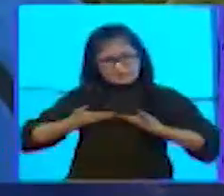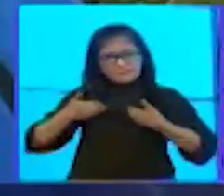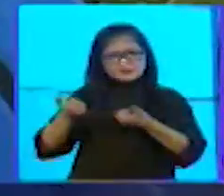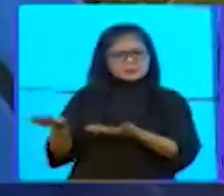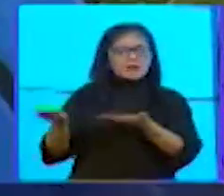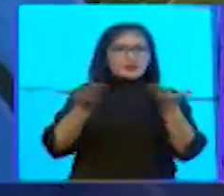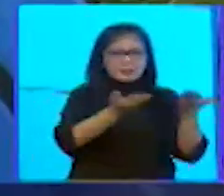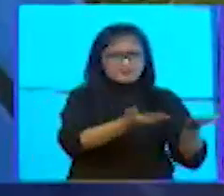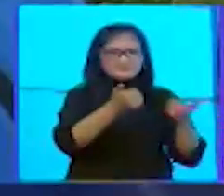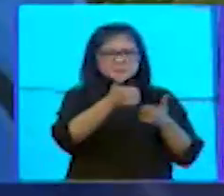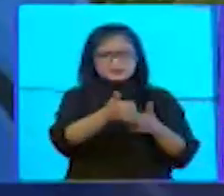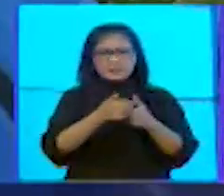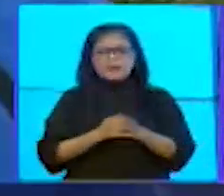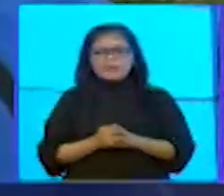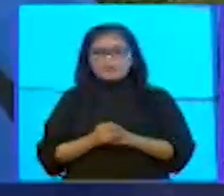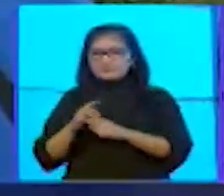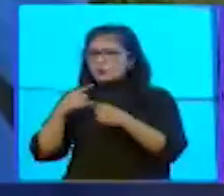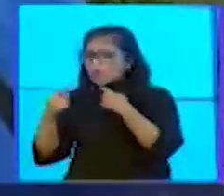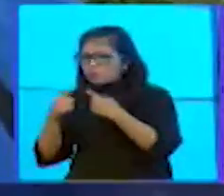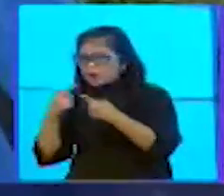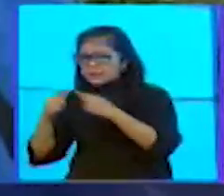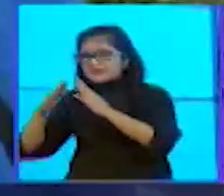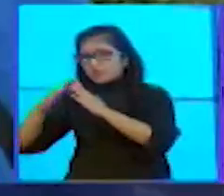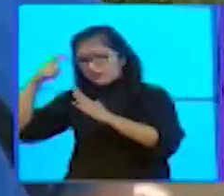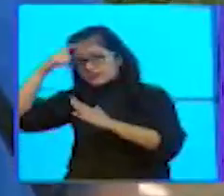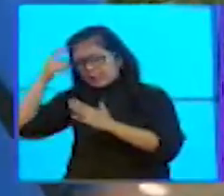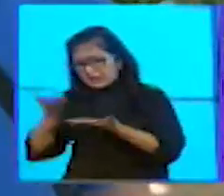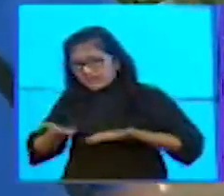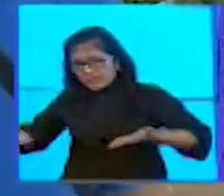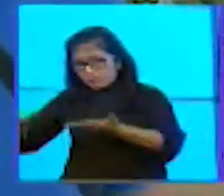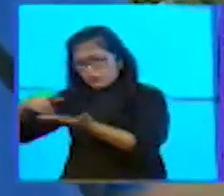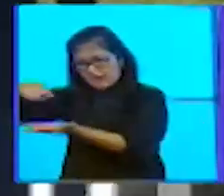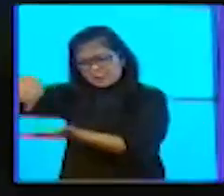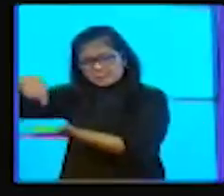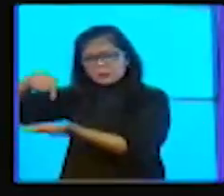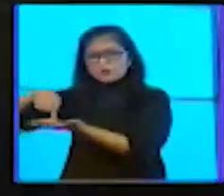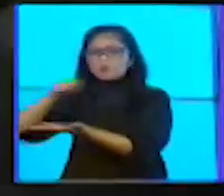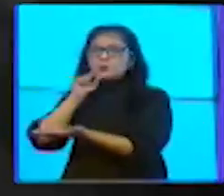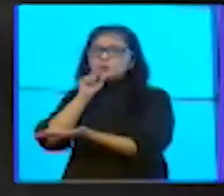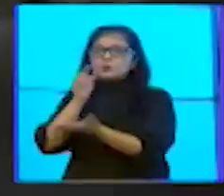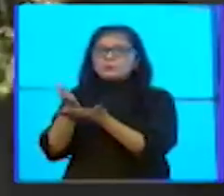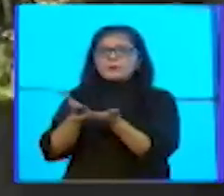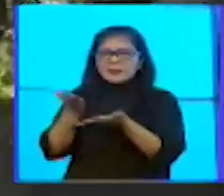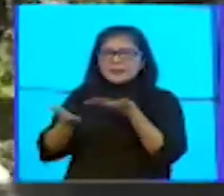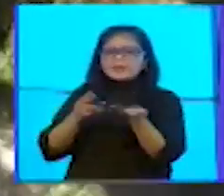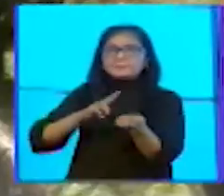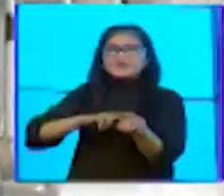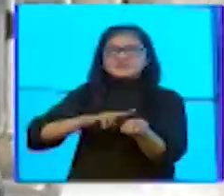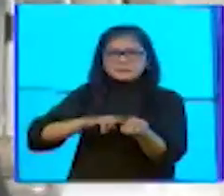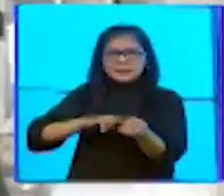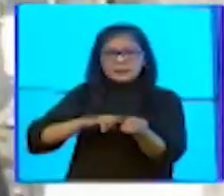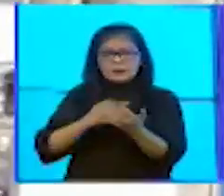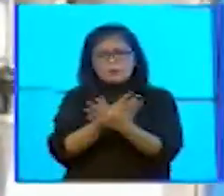Koordinasi dengan rumah sakit lain yang ada di Kaban Jahe ini juga kami lakukan untuk bisa melayani. Warga diminta tetap